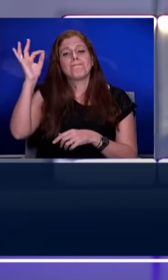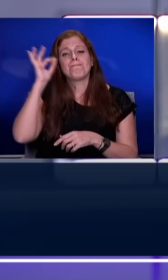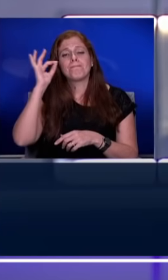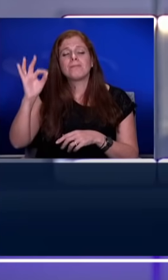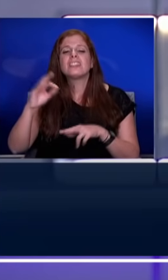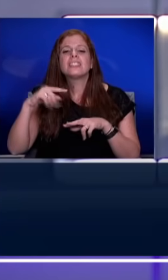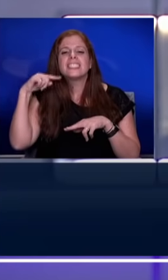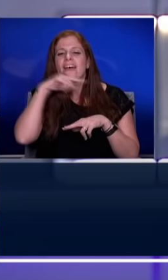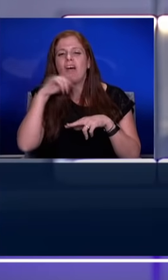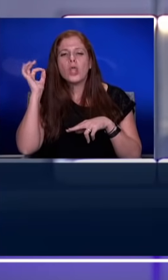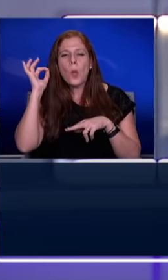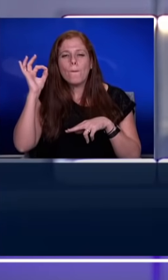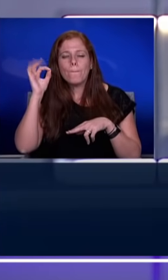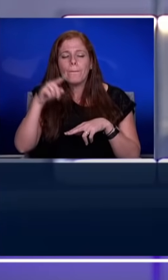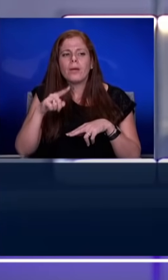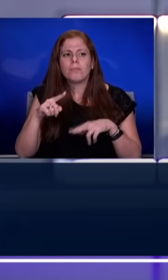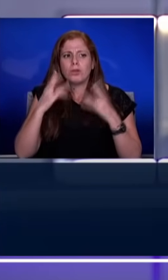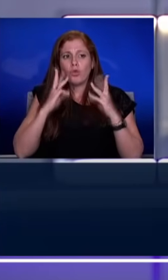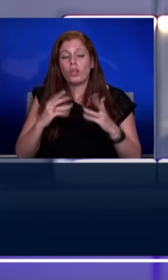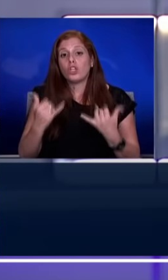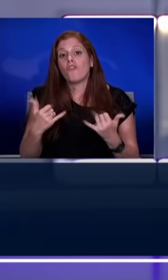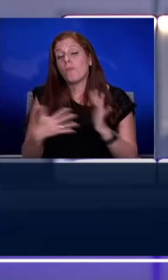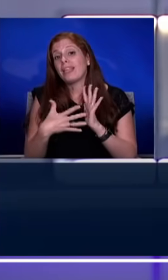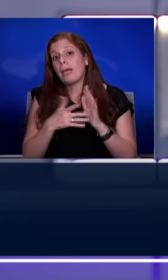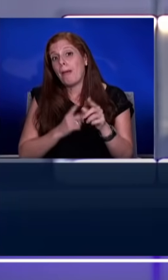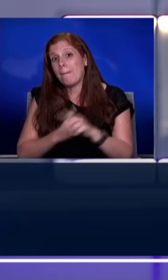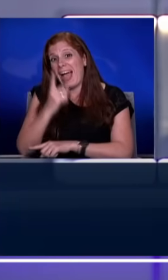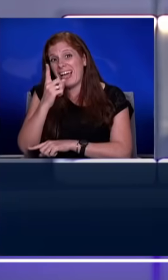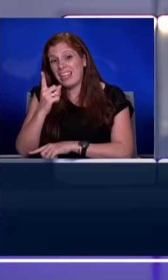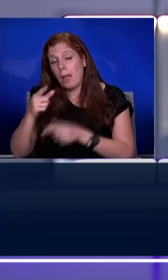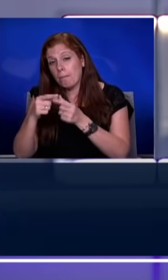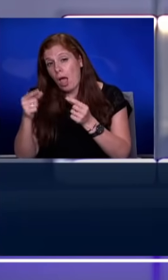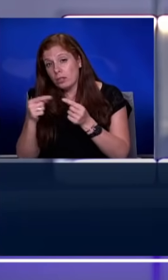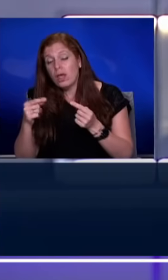כרגע בודקים האם נורתה רקטה מרצועת עזה והאם הופעלה מערכת